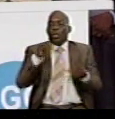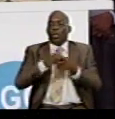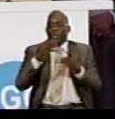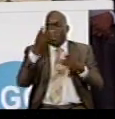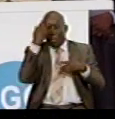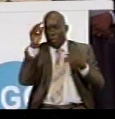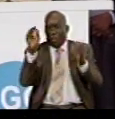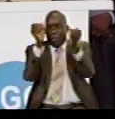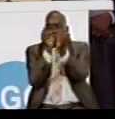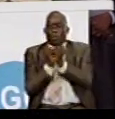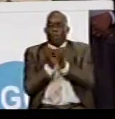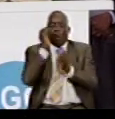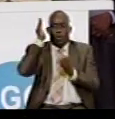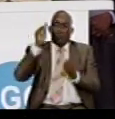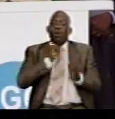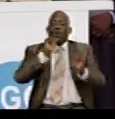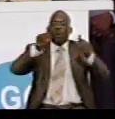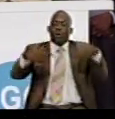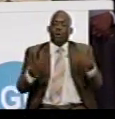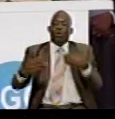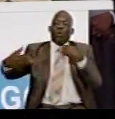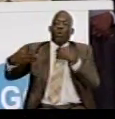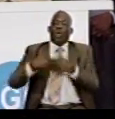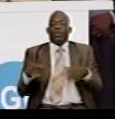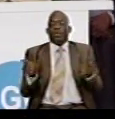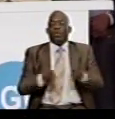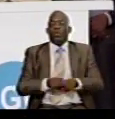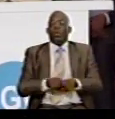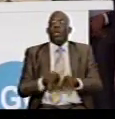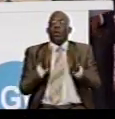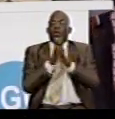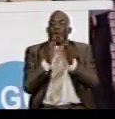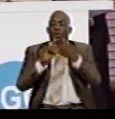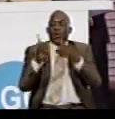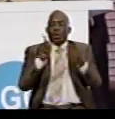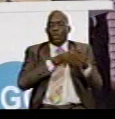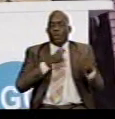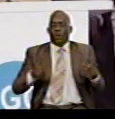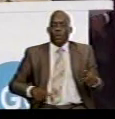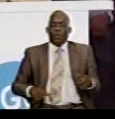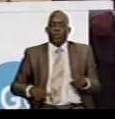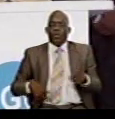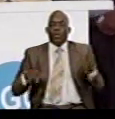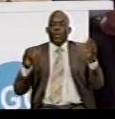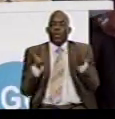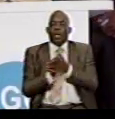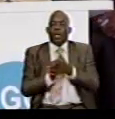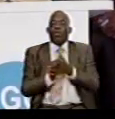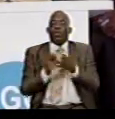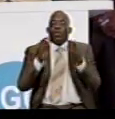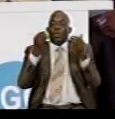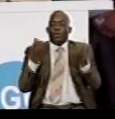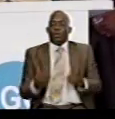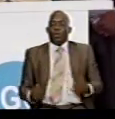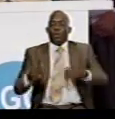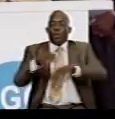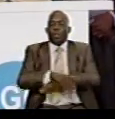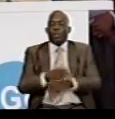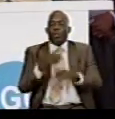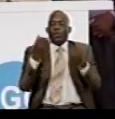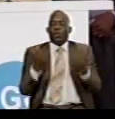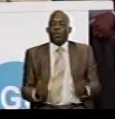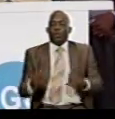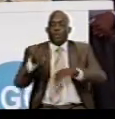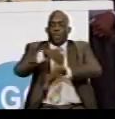ne rentrera pas la même. People of God, put your hand and pray unto the Lord. Peuple de Dieu, ouvre nos bouches pour prier à Dieu. Tonight, que ce soir, tonight, ce